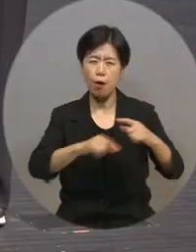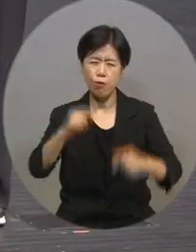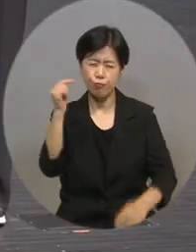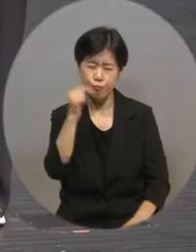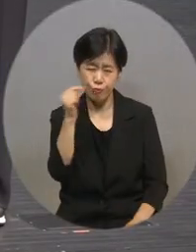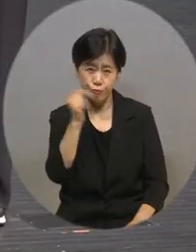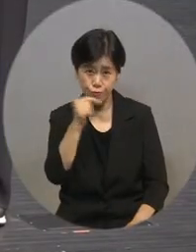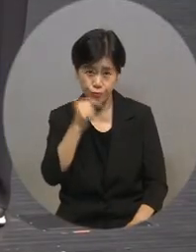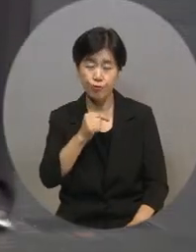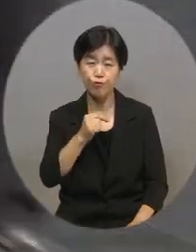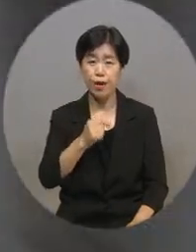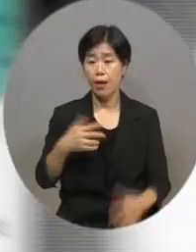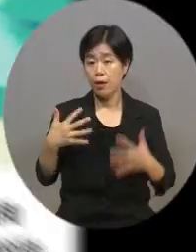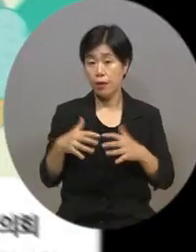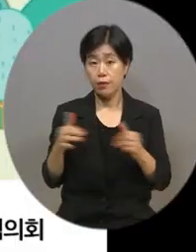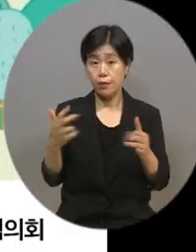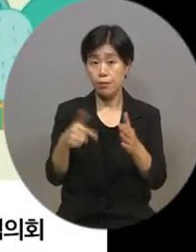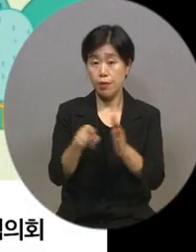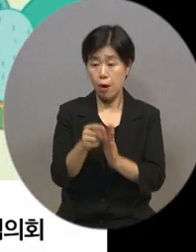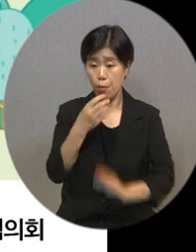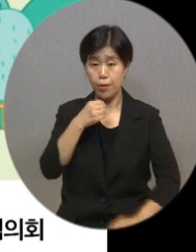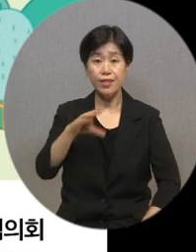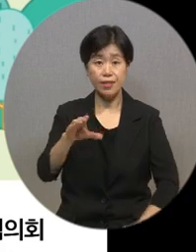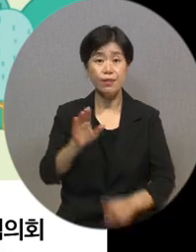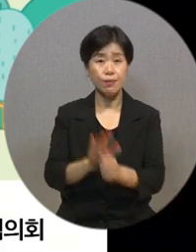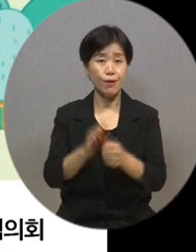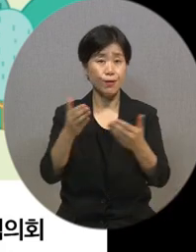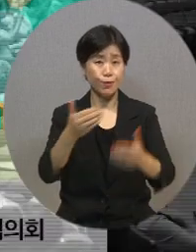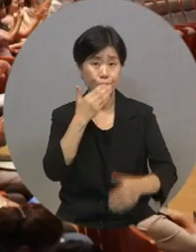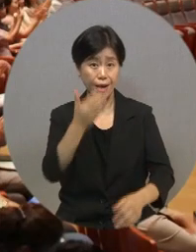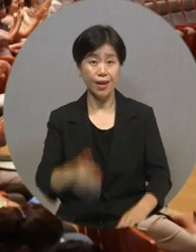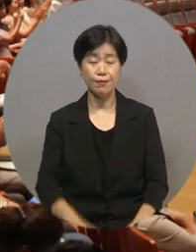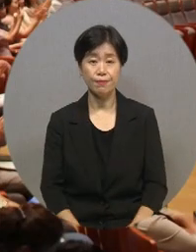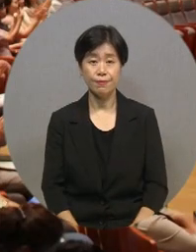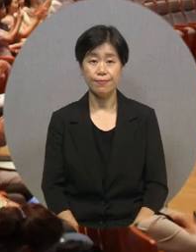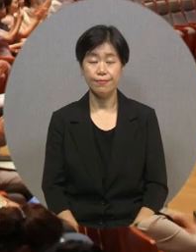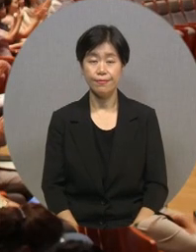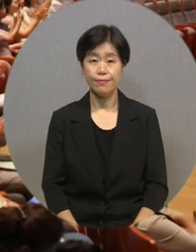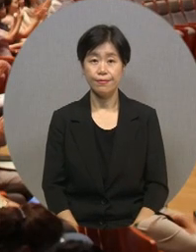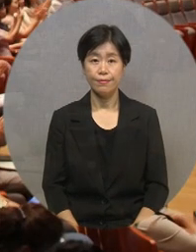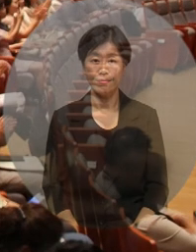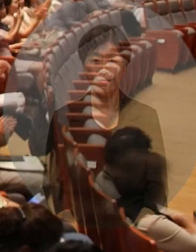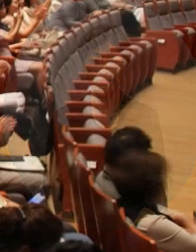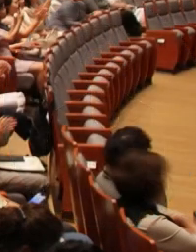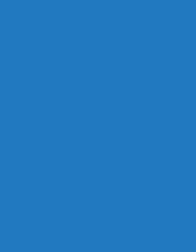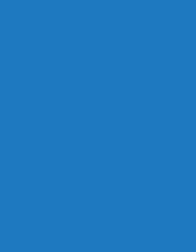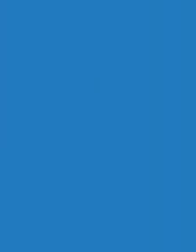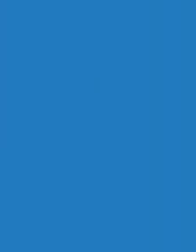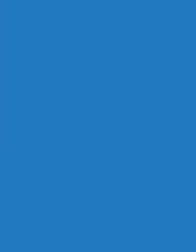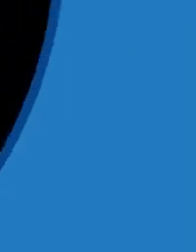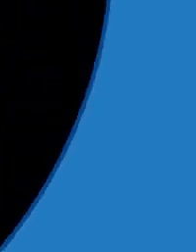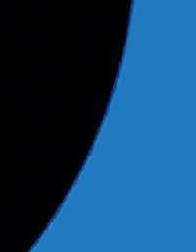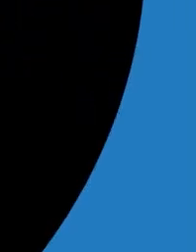두텁게 약자를 위한 복지 2.0이 가능합니다. 복지TV 경기방송